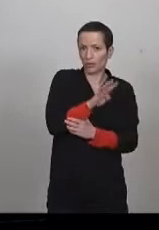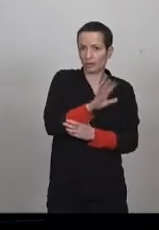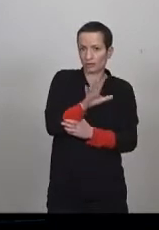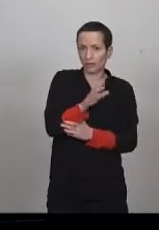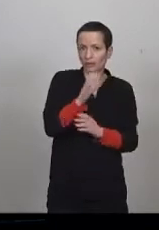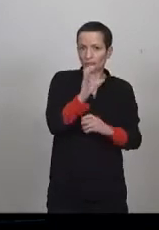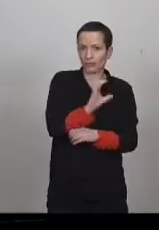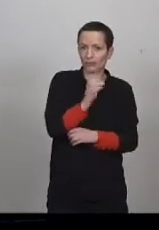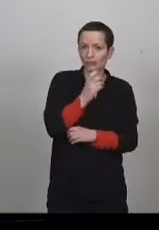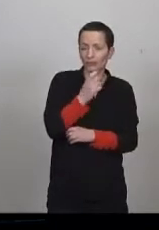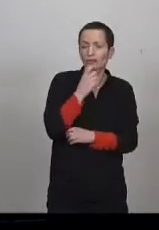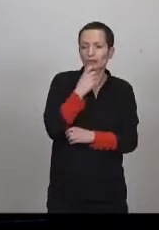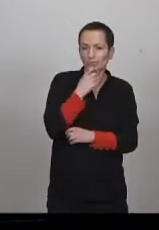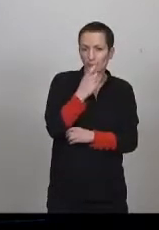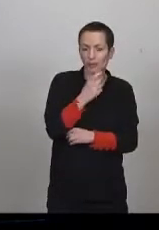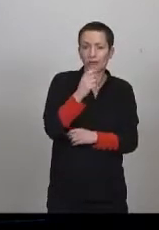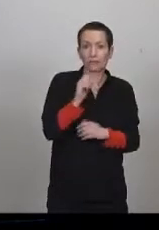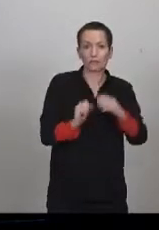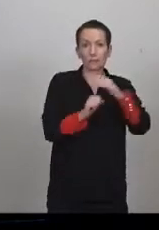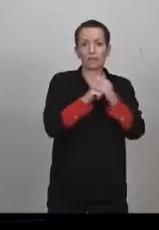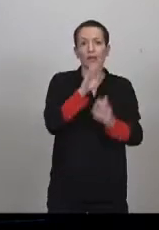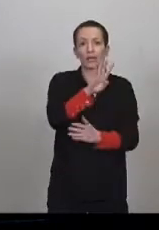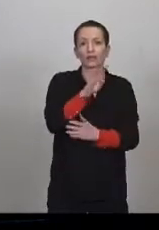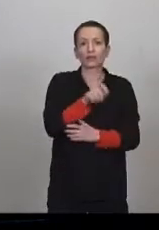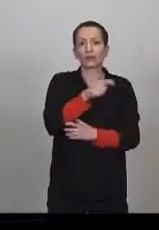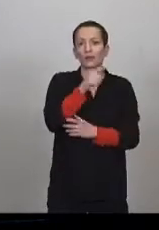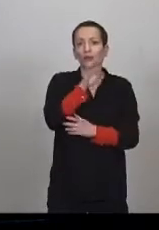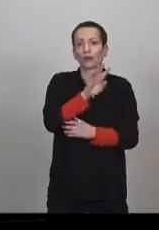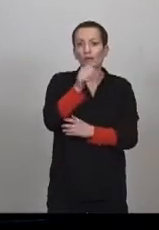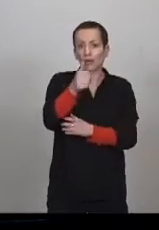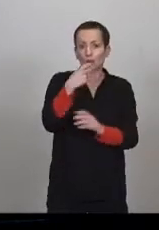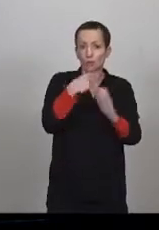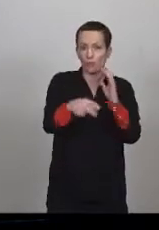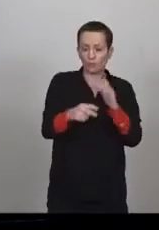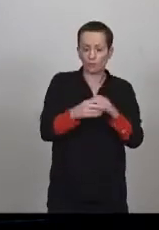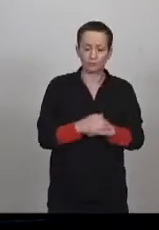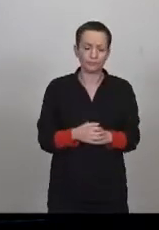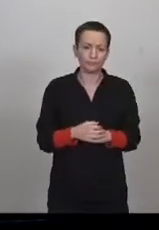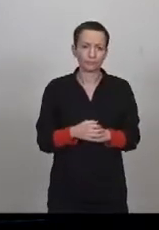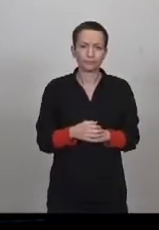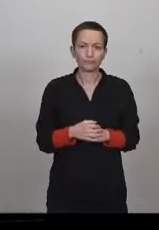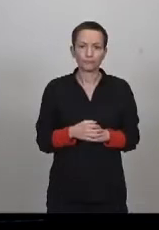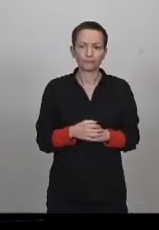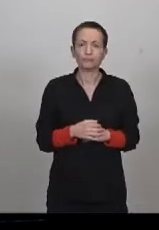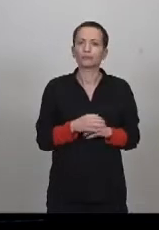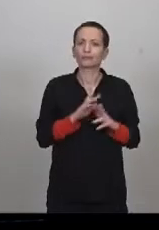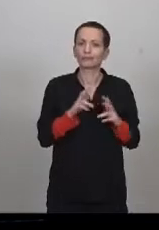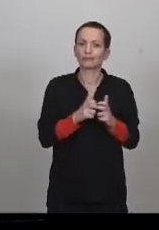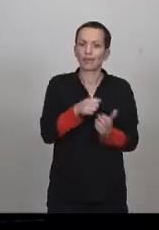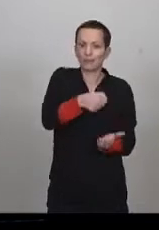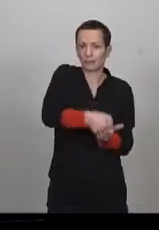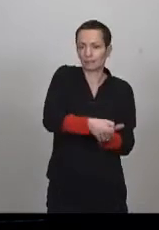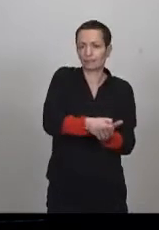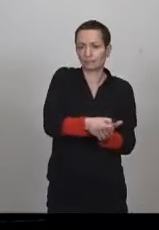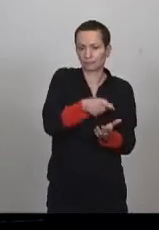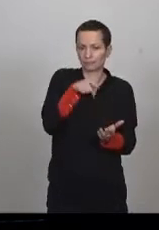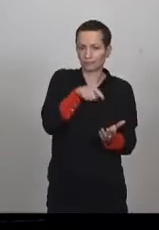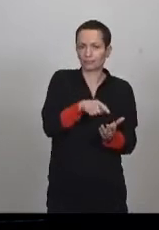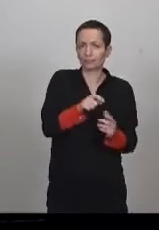centimes d'euros et le plus haut 4,41 euros. Pour le tarif le plus bas, c'est un impact